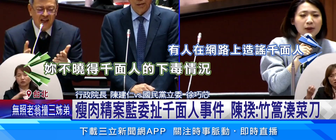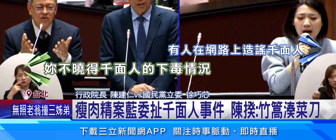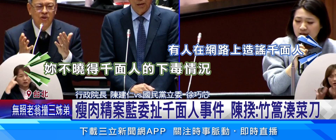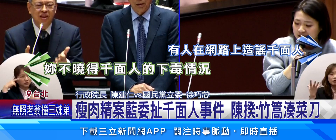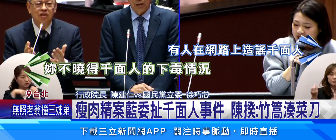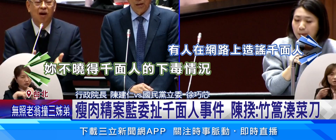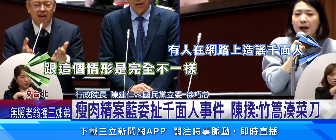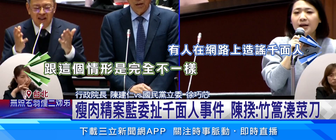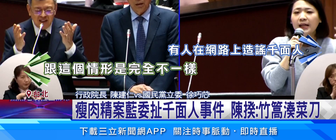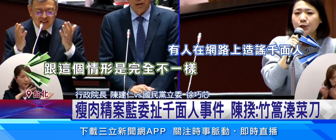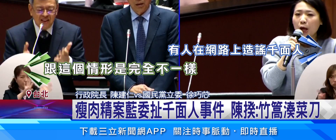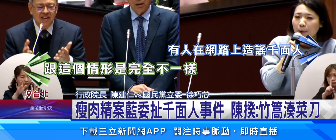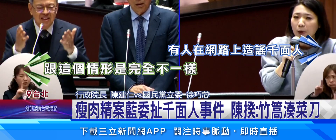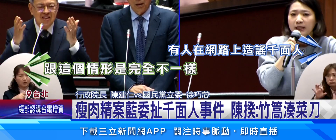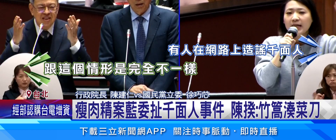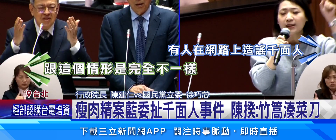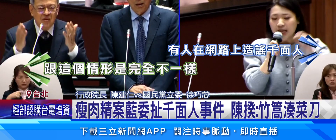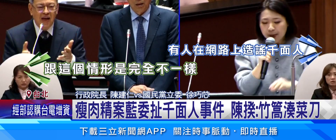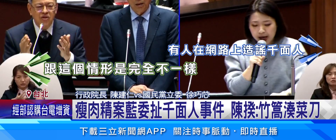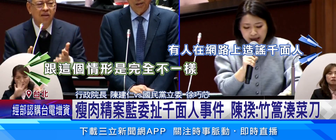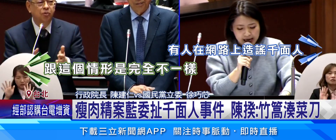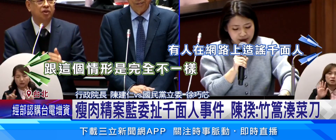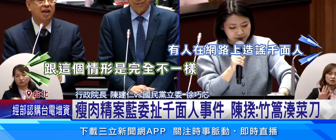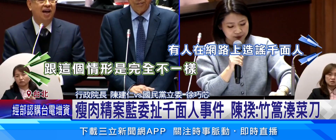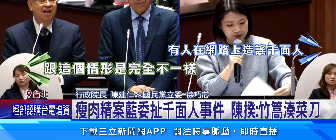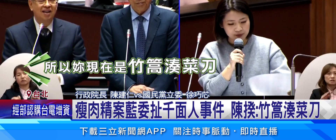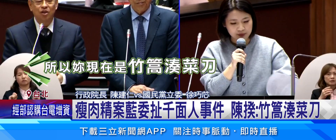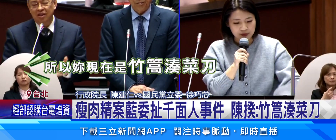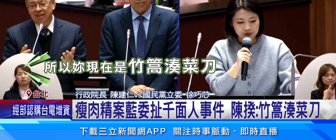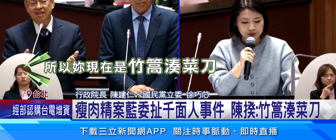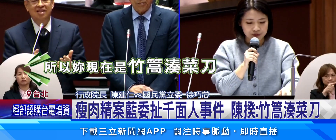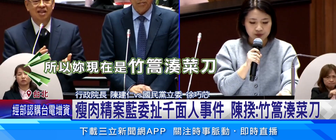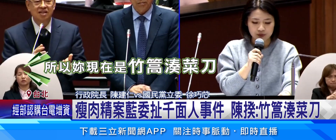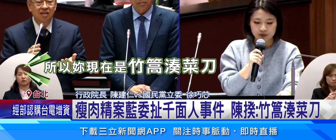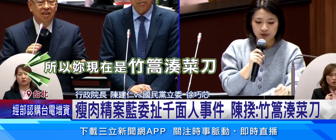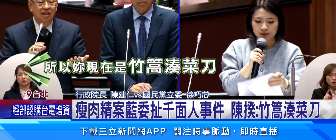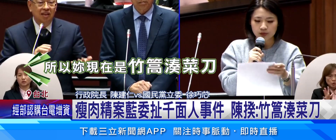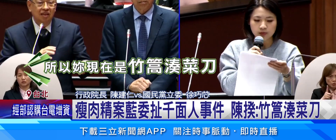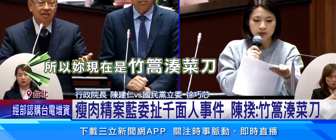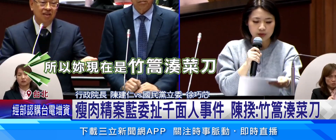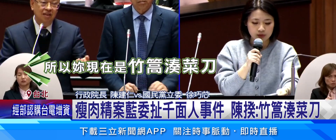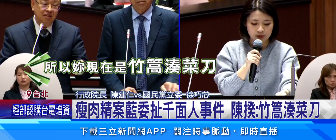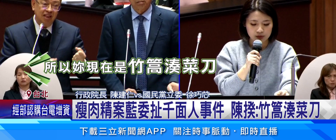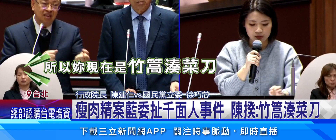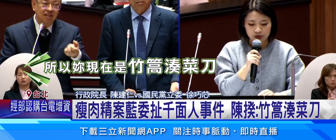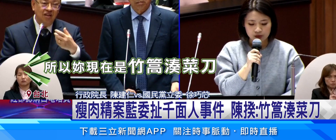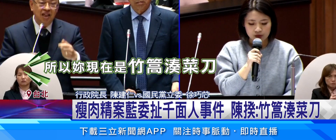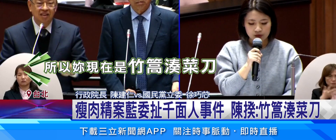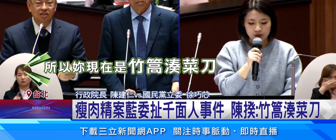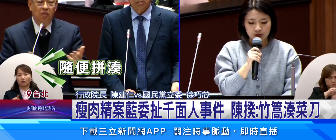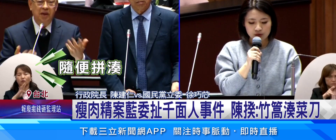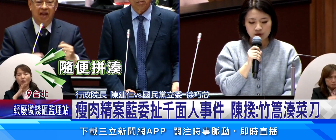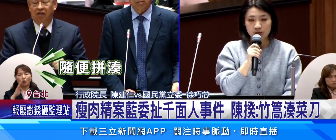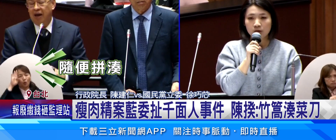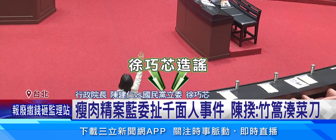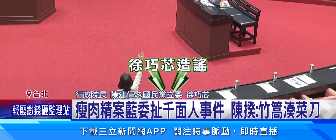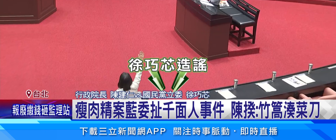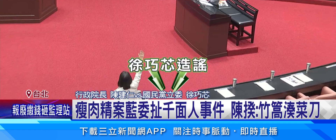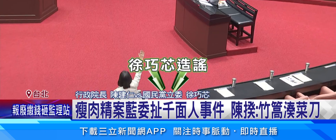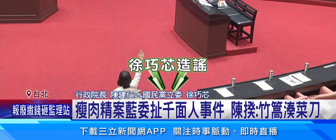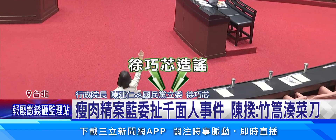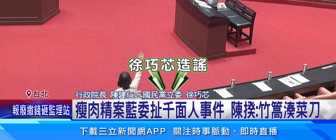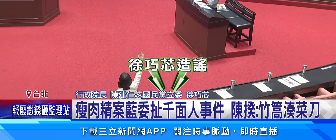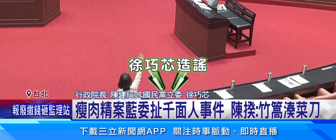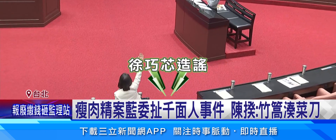的下毒情况跟这个情形是完全不一样，所以你现在是这个割稻菜都欧北刀了。